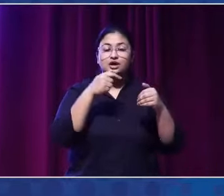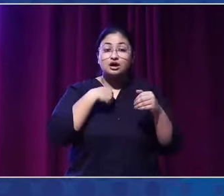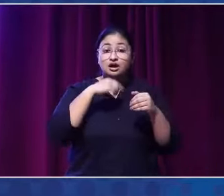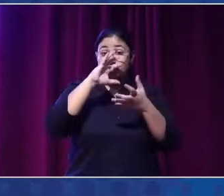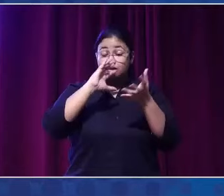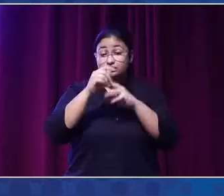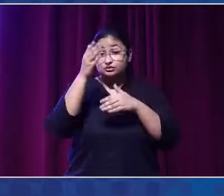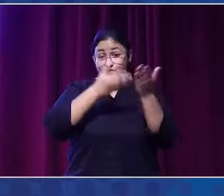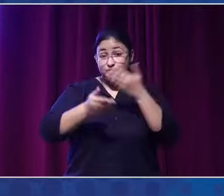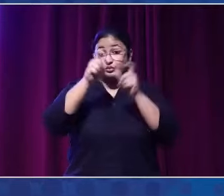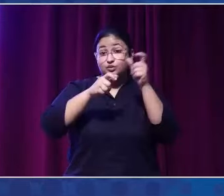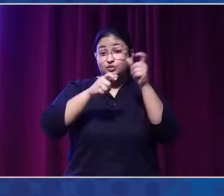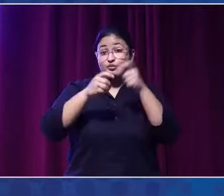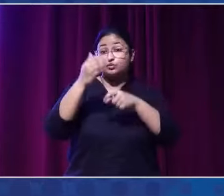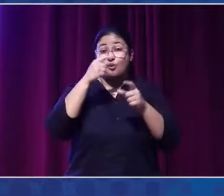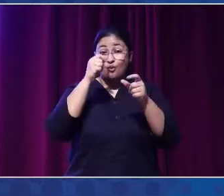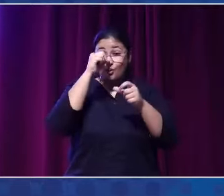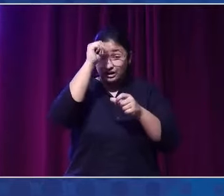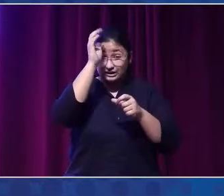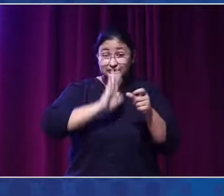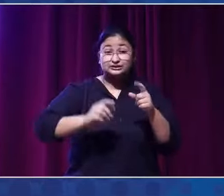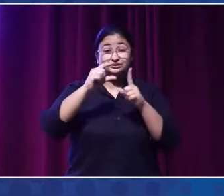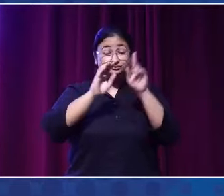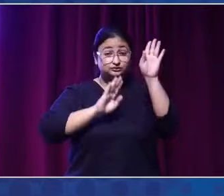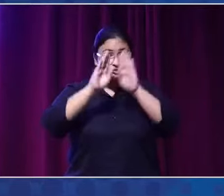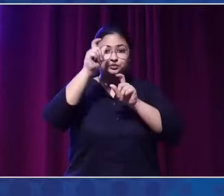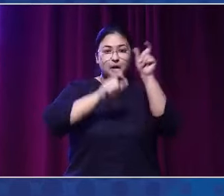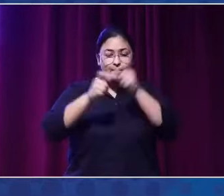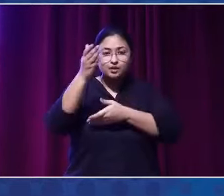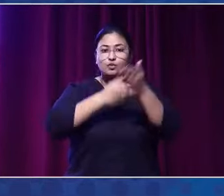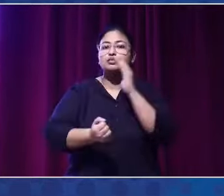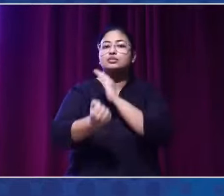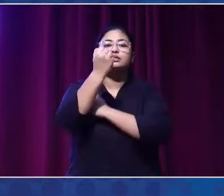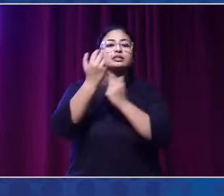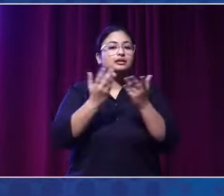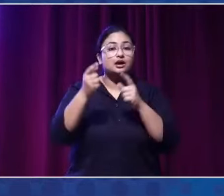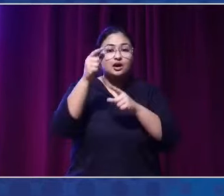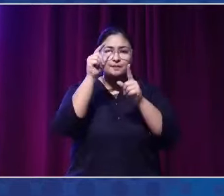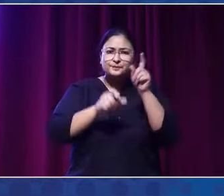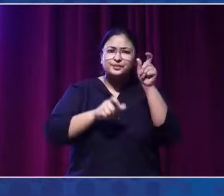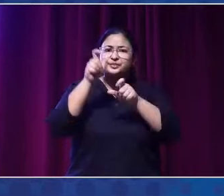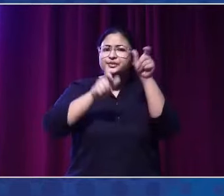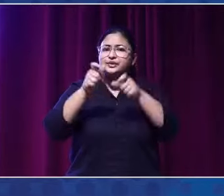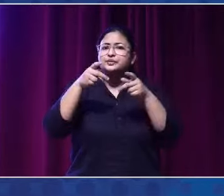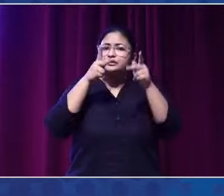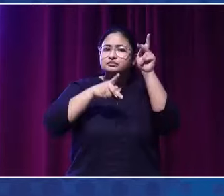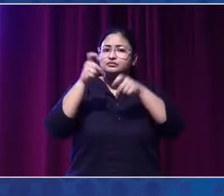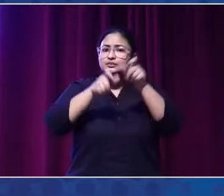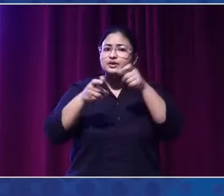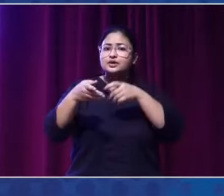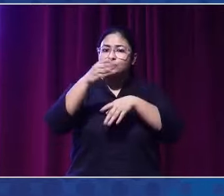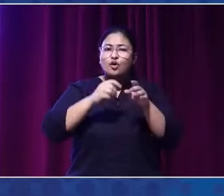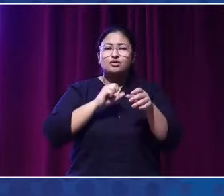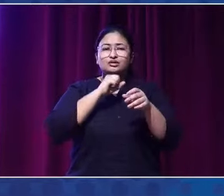दैट दिस इज व्हाट इज द स्ट्रेंथ ऑफ द इंडियन डेमोक्रेसी. लोग पार्टिसिपेट कर रहे हैं, पीबीटीजी पार्टिसिपेट कर रही है, सीनियर